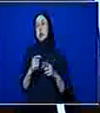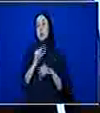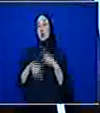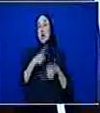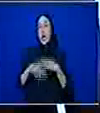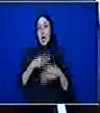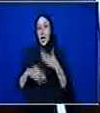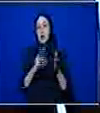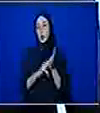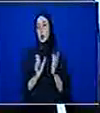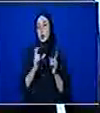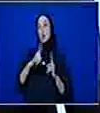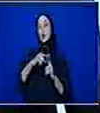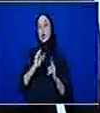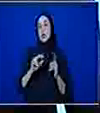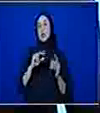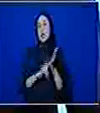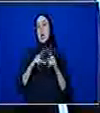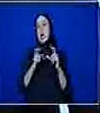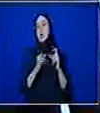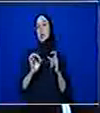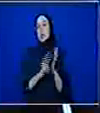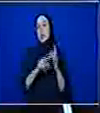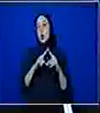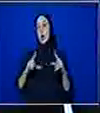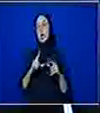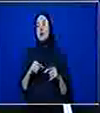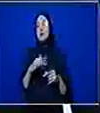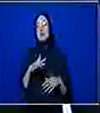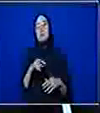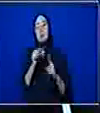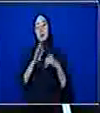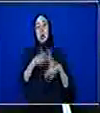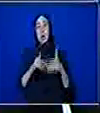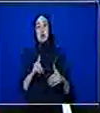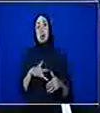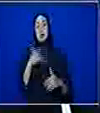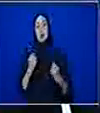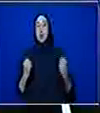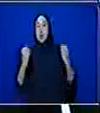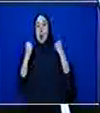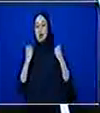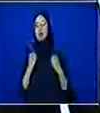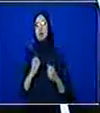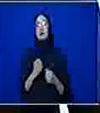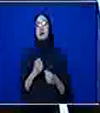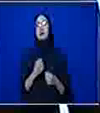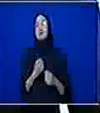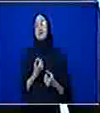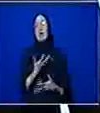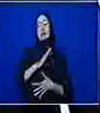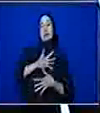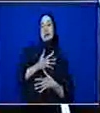multinasional, merasa dia sangat kuat, dia di atas hukum, dia tidak takut sama pemerintah Indonesia, dia